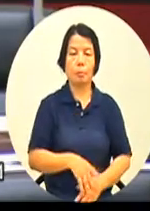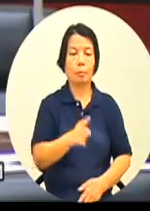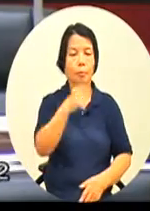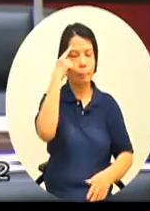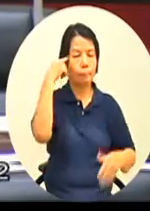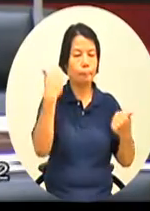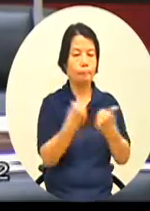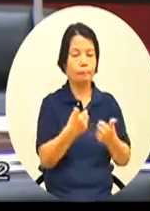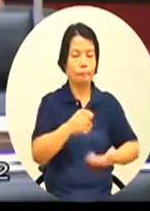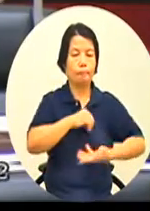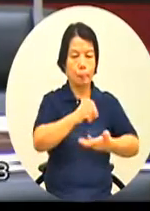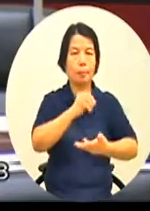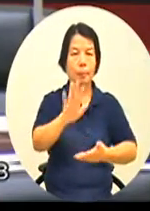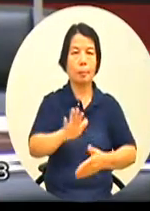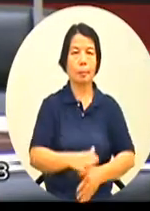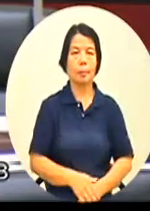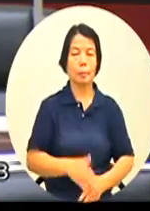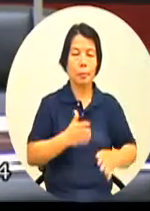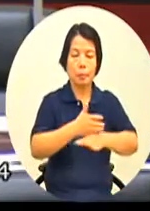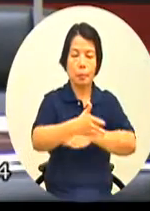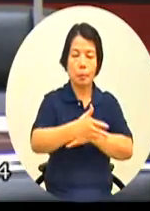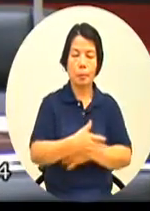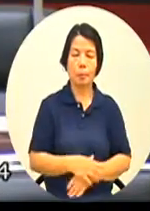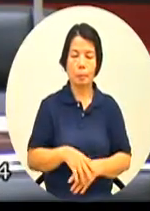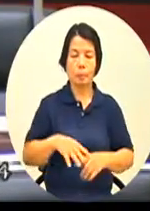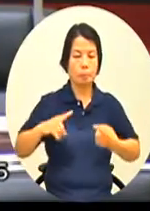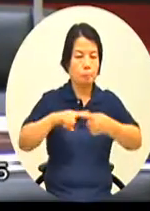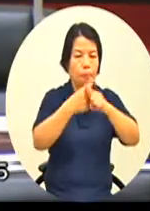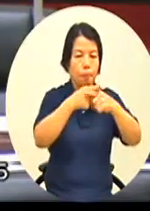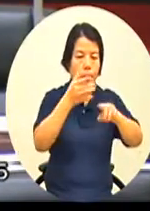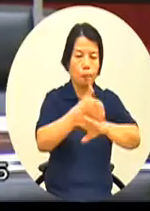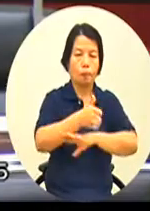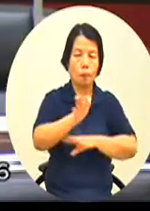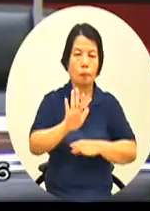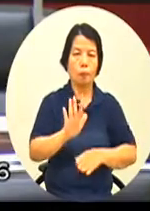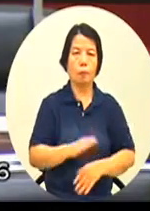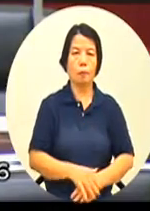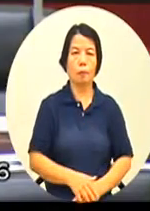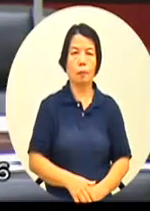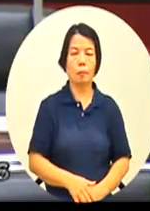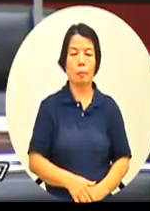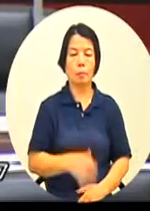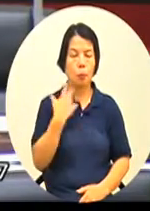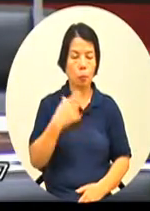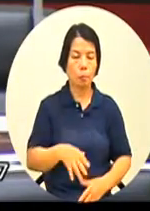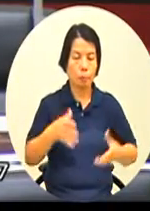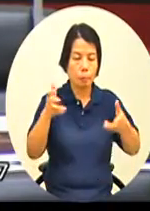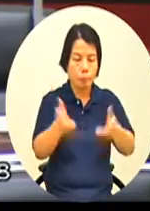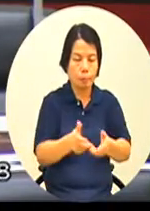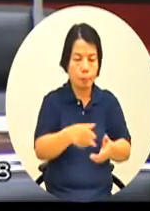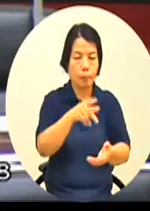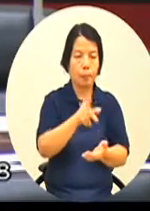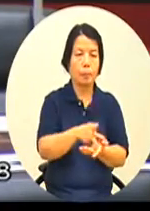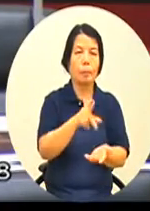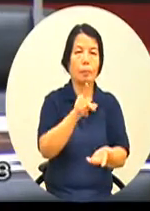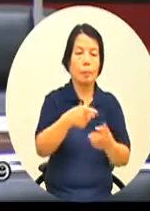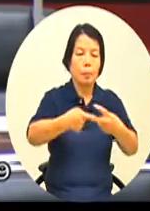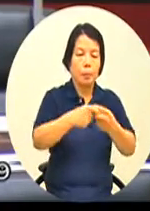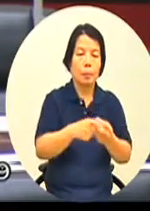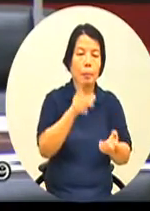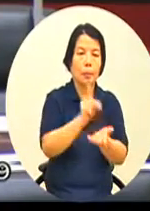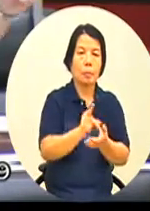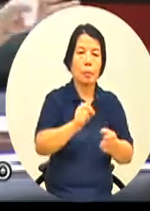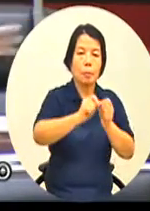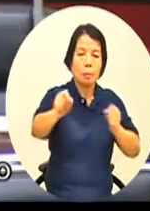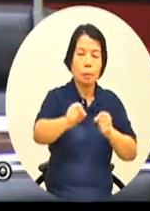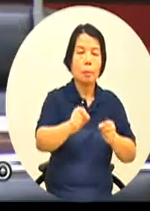提出的意见呢，经过这一轮辩论以后，他们提出另外一个意见，就是盖李克勇图书馆，啊好李民用，这个